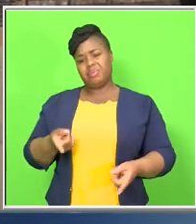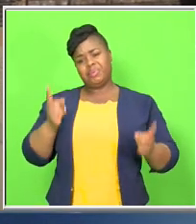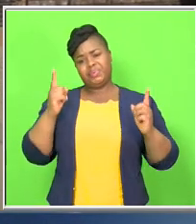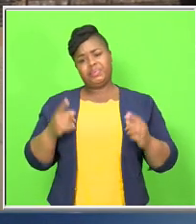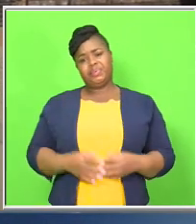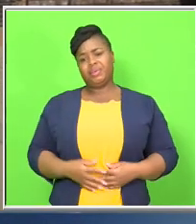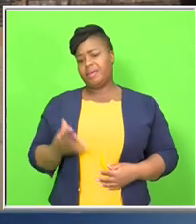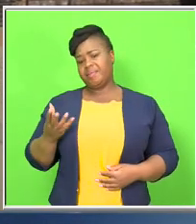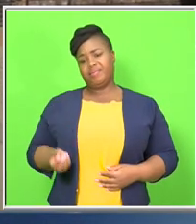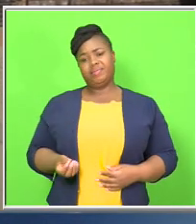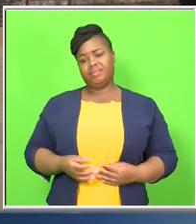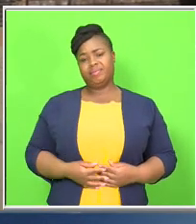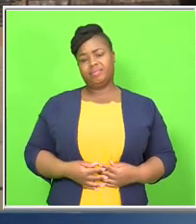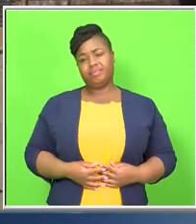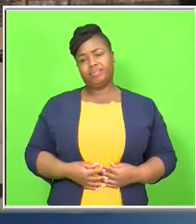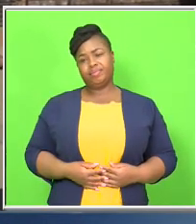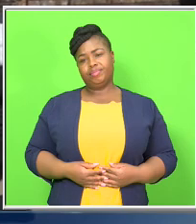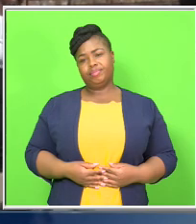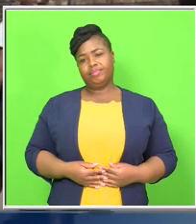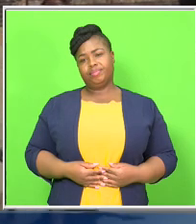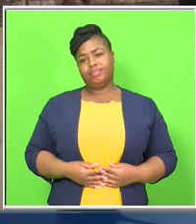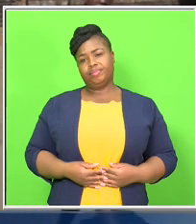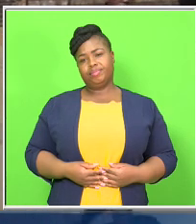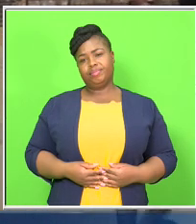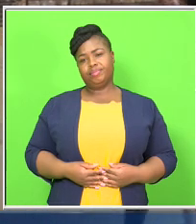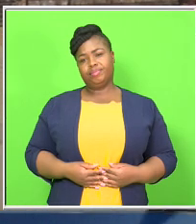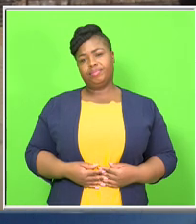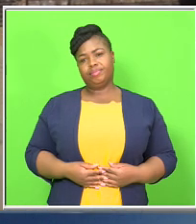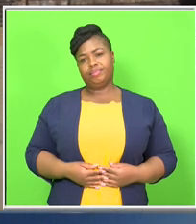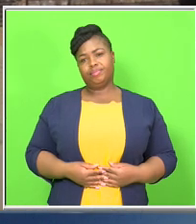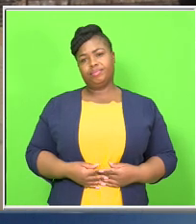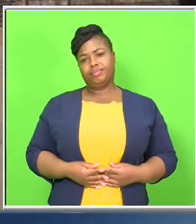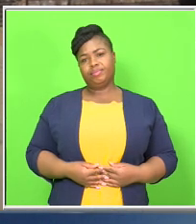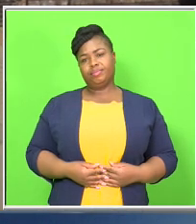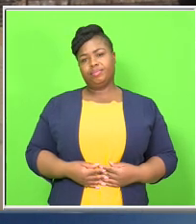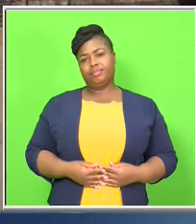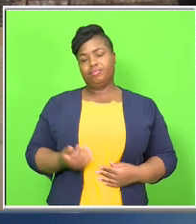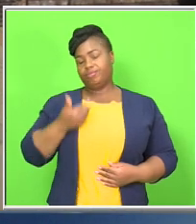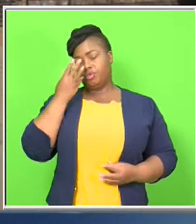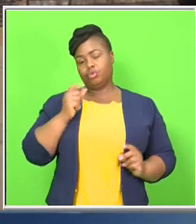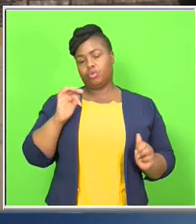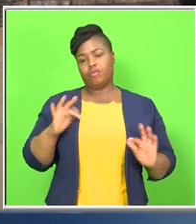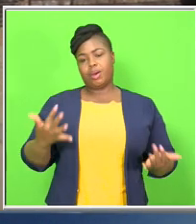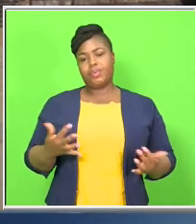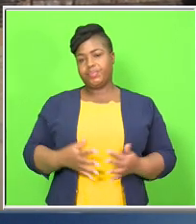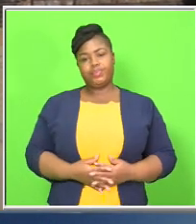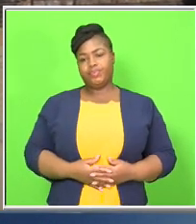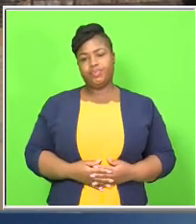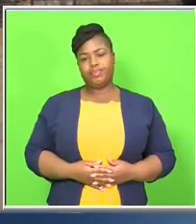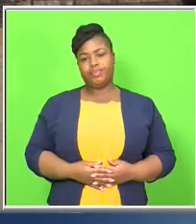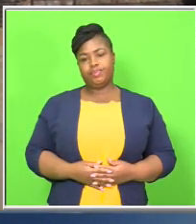Mbungenza. Asazi lupike bengu. Ukukuti. Sina viga ngangela. Siti si vimba. Ngayipi o ninjela. Mbungenza.